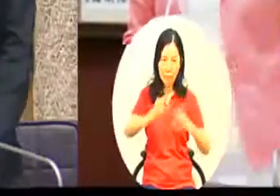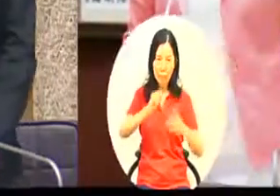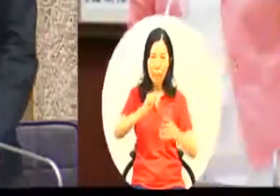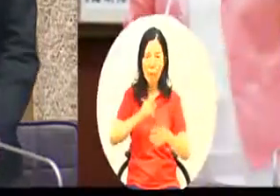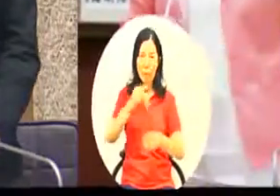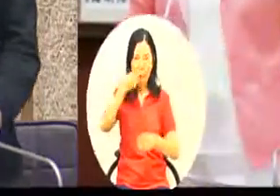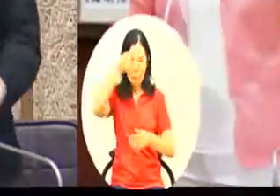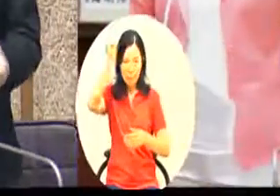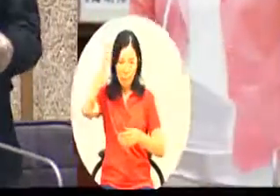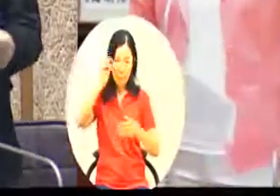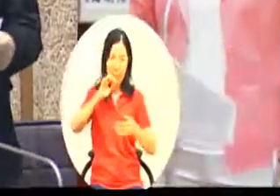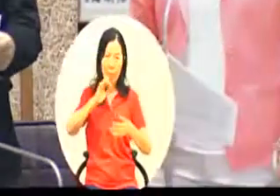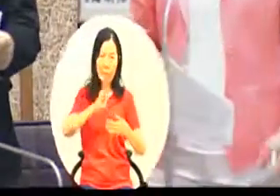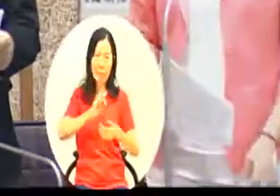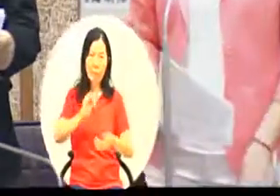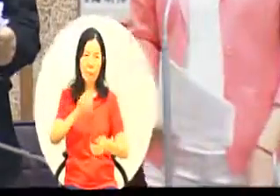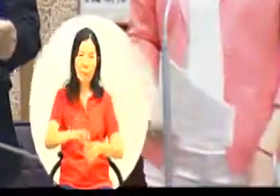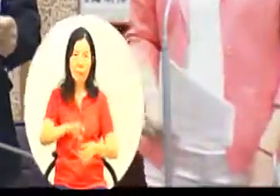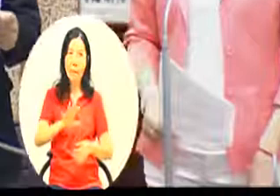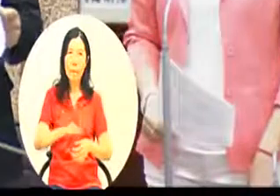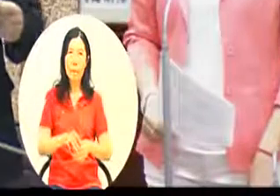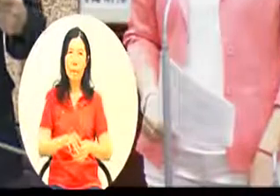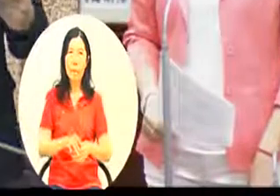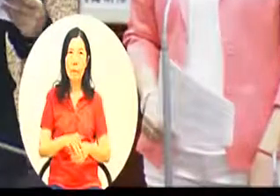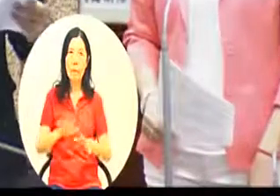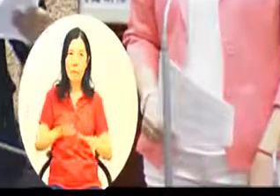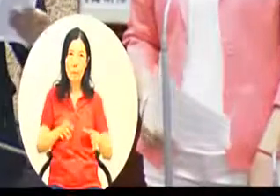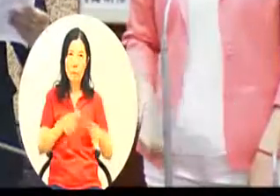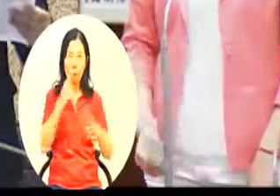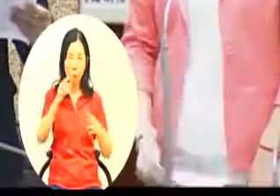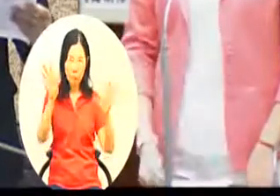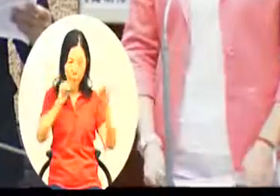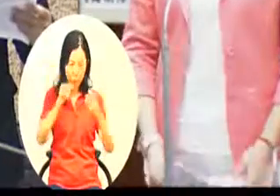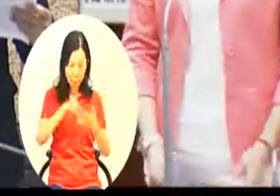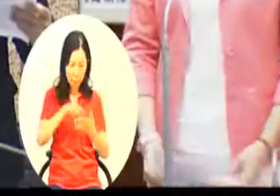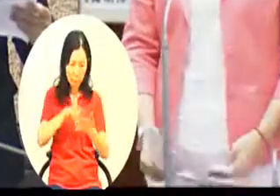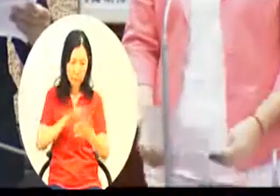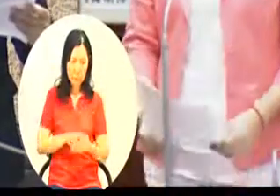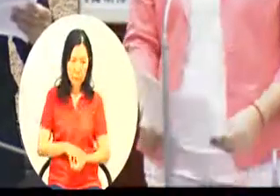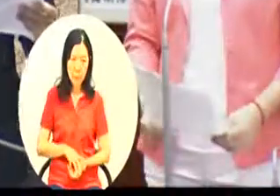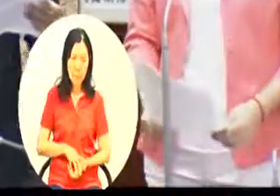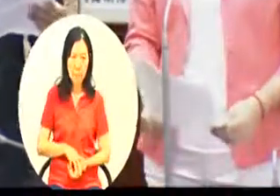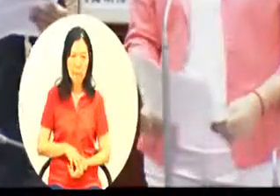机关是文化部，那我这边其实在我手上有一些资料，在